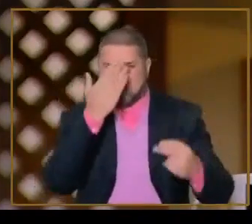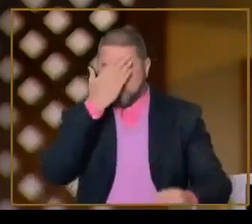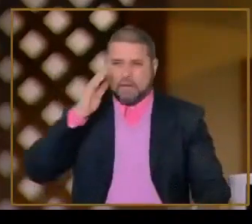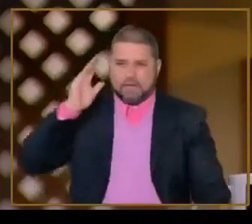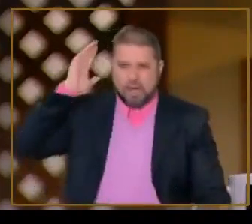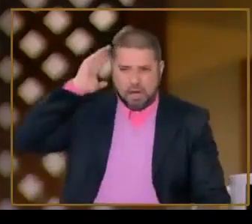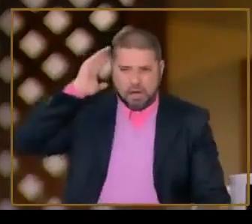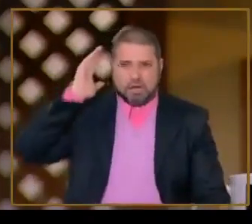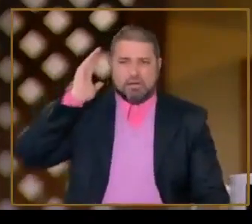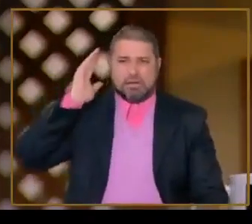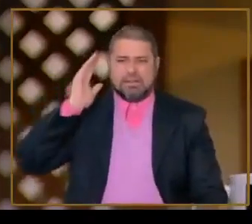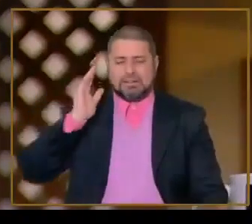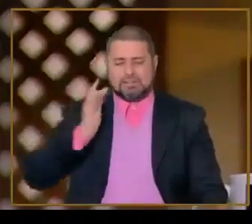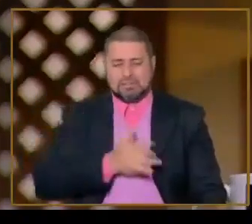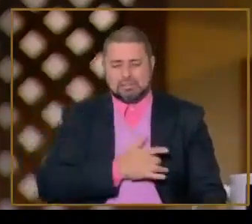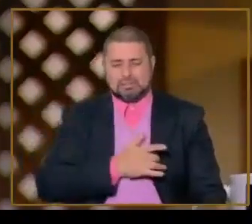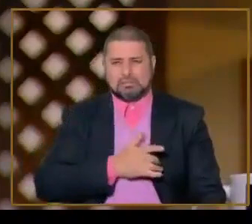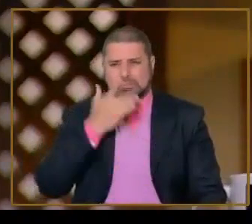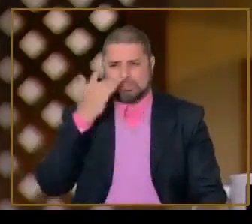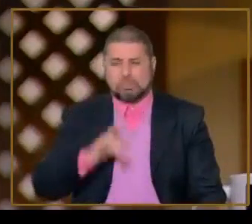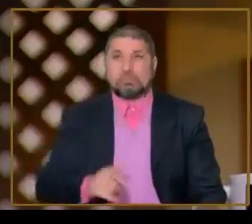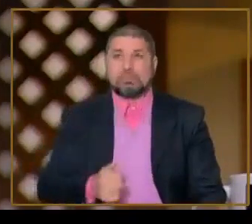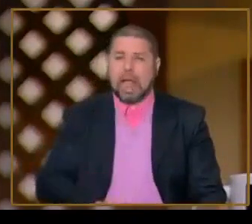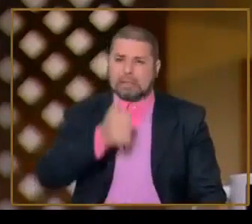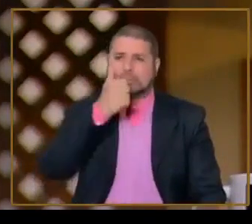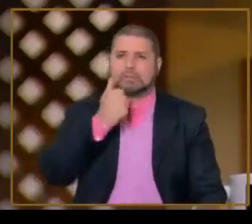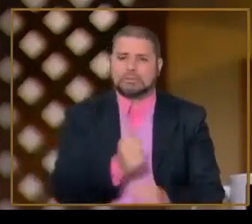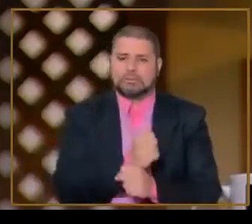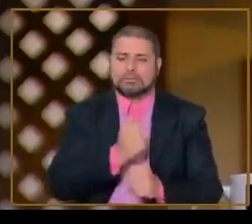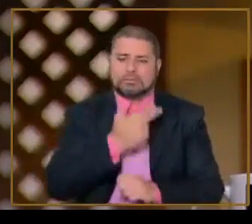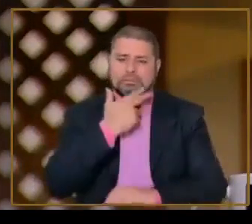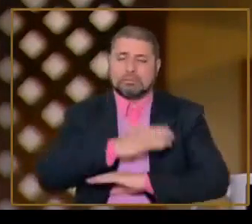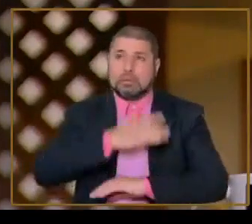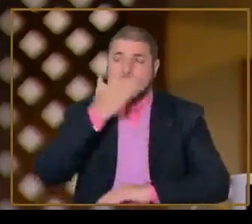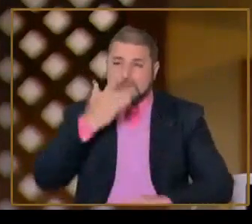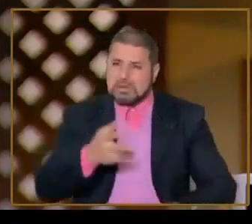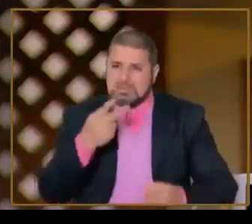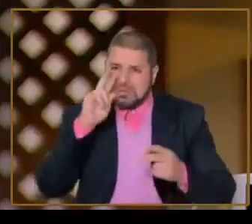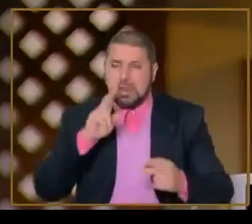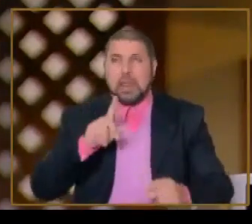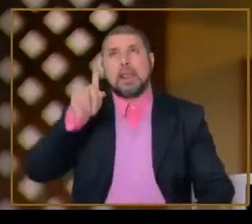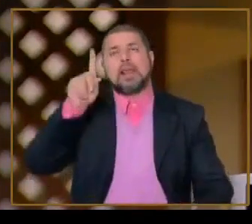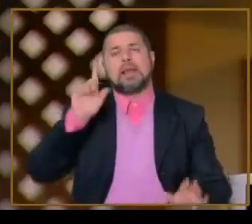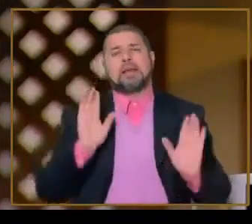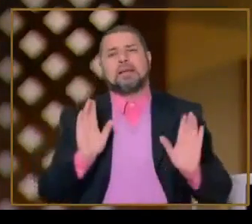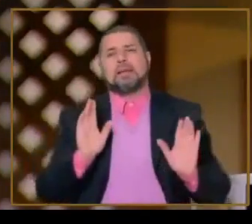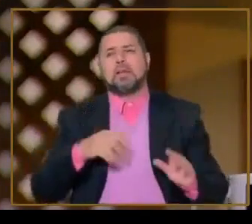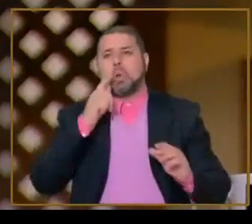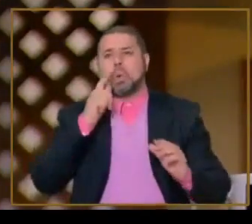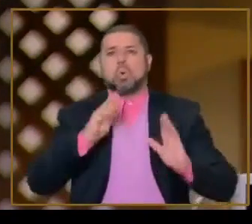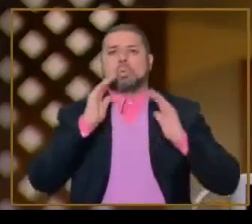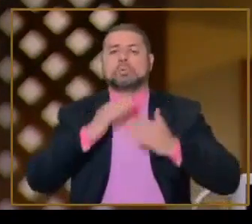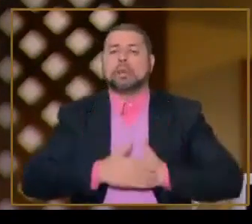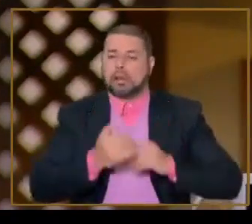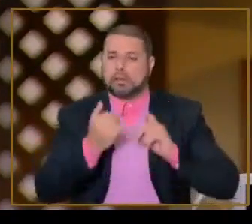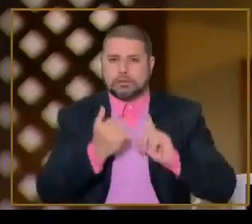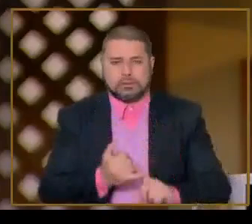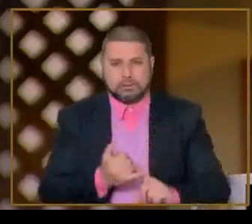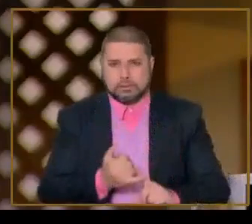والنفاق يبقى الاخلاص اعمل حاجه لله قل ان